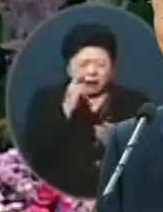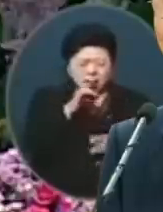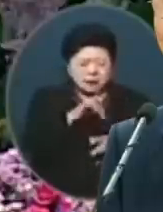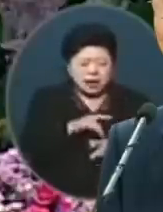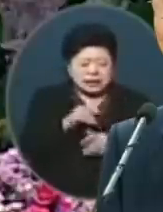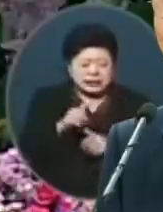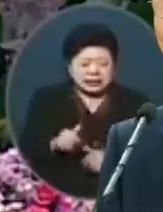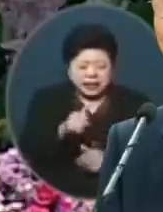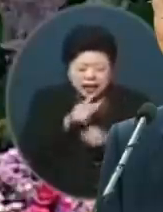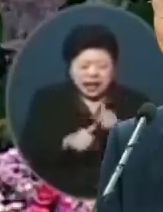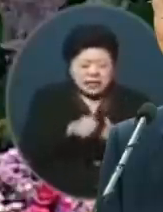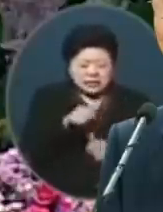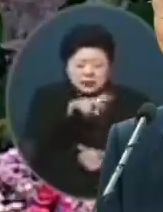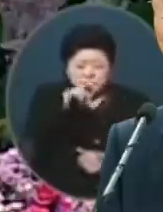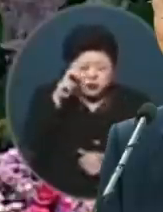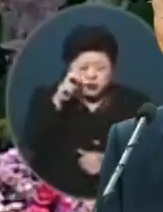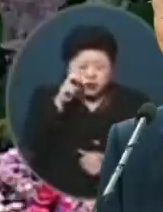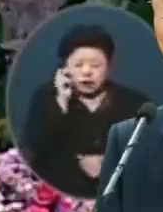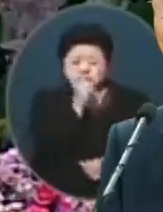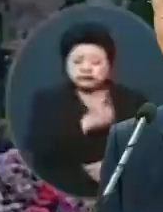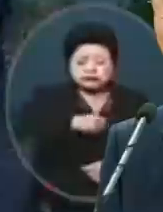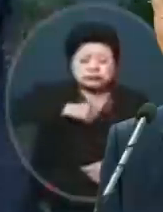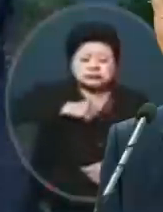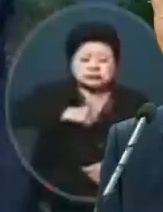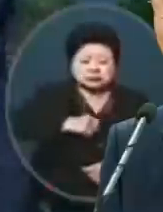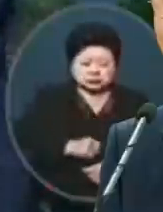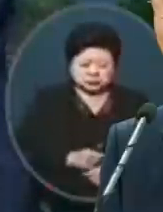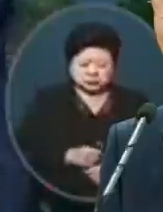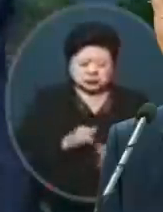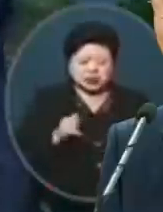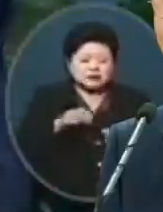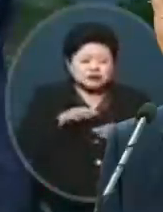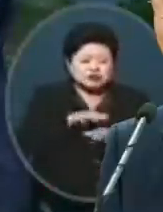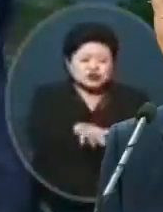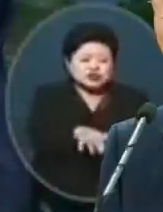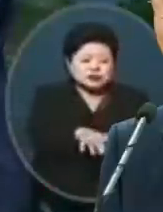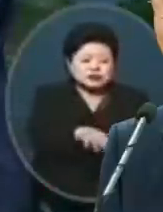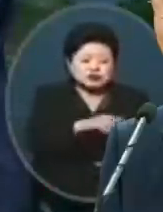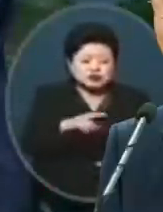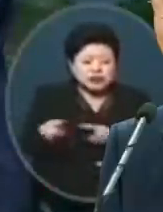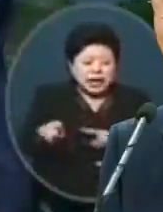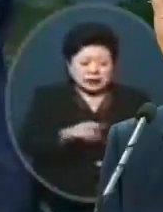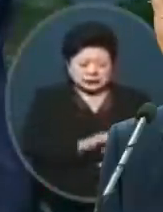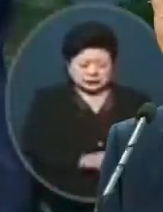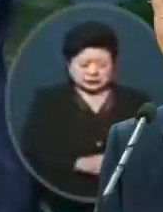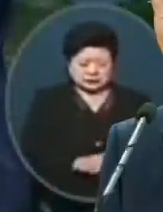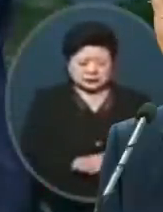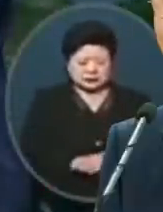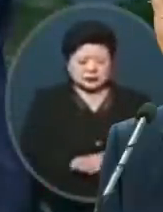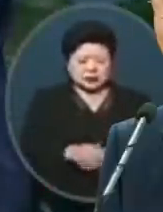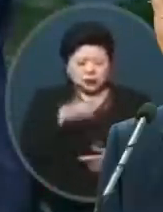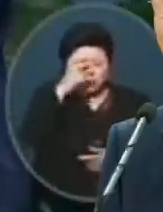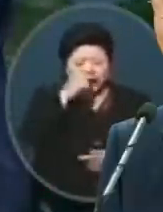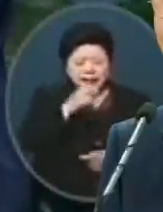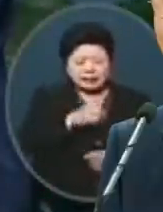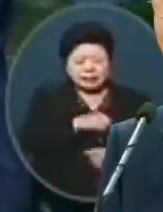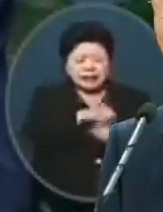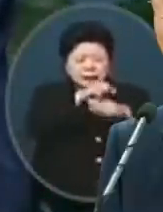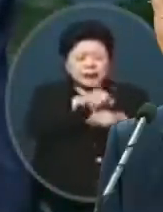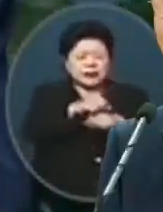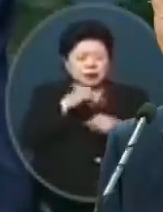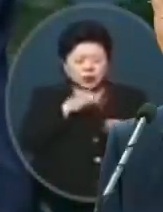하나님을 미워하고 저항하고 인본주의를 주장하고 바벨탑을 타는 노아의